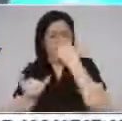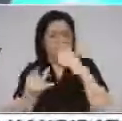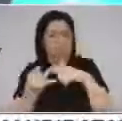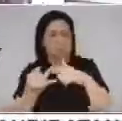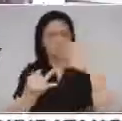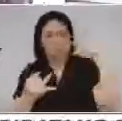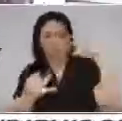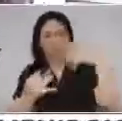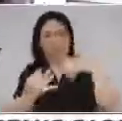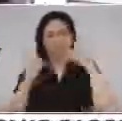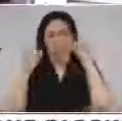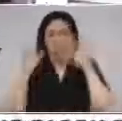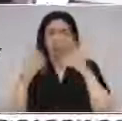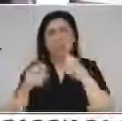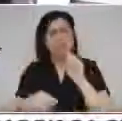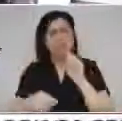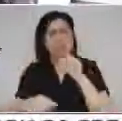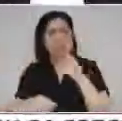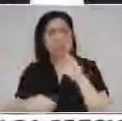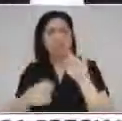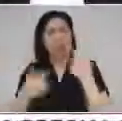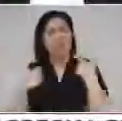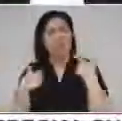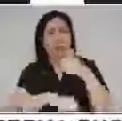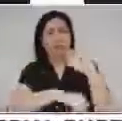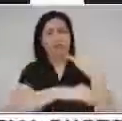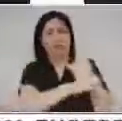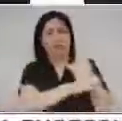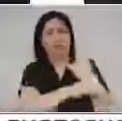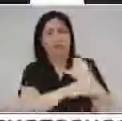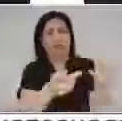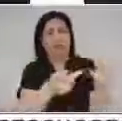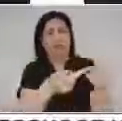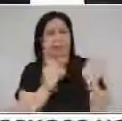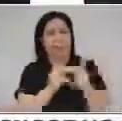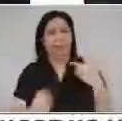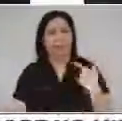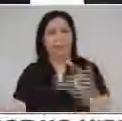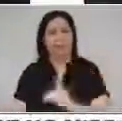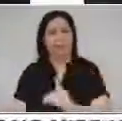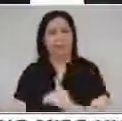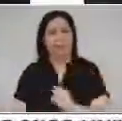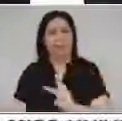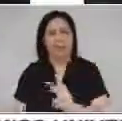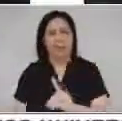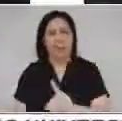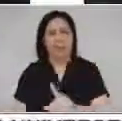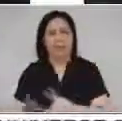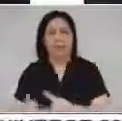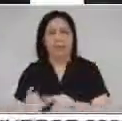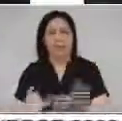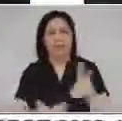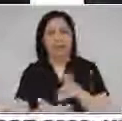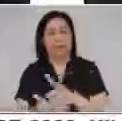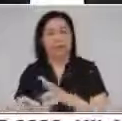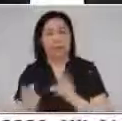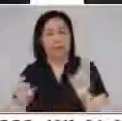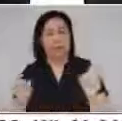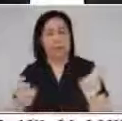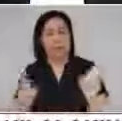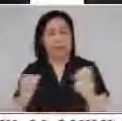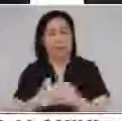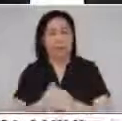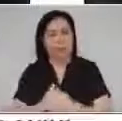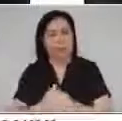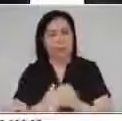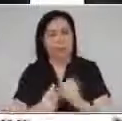sa Metro Manila. Alright. Sige po, magpapasalamat na po kami ni Aljo. Thank you so much sa inyong panahon. Okay, maraming maraming Diño. Salamat. Thank you.